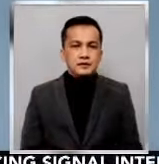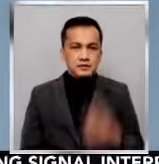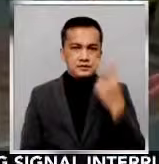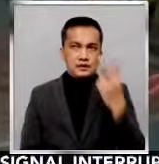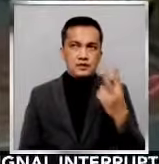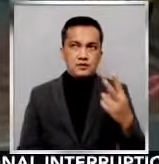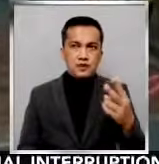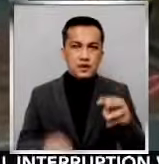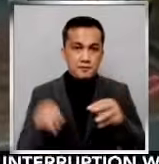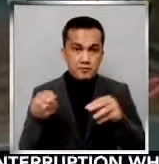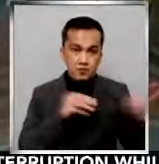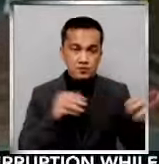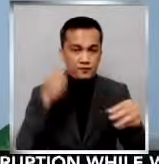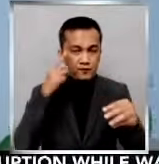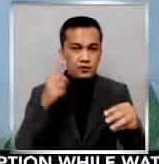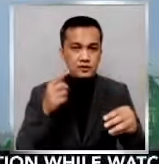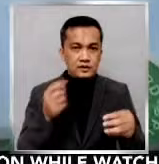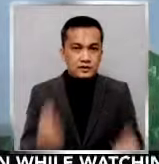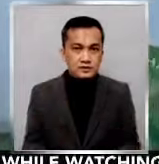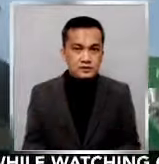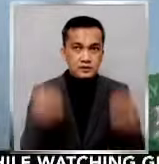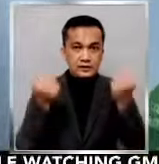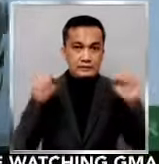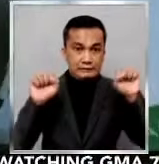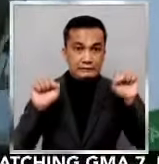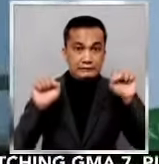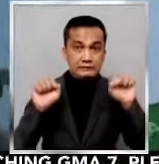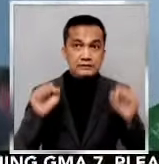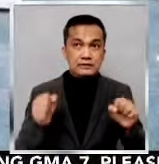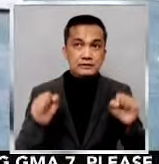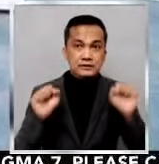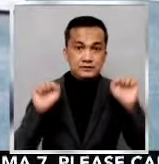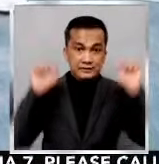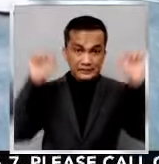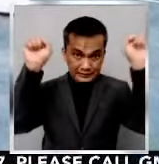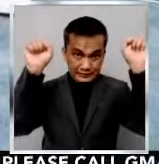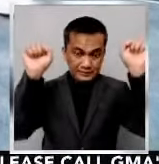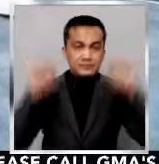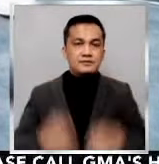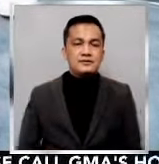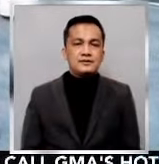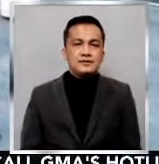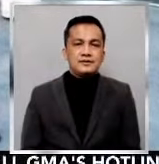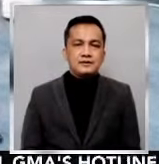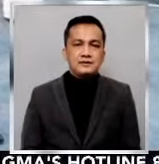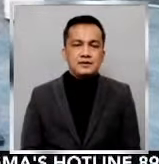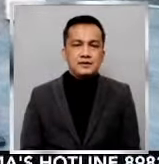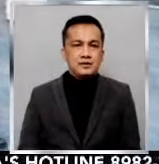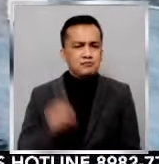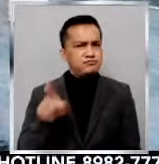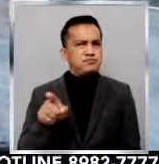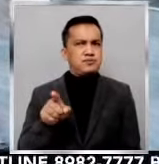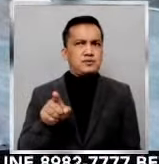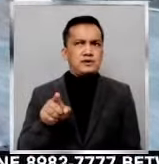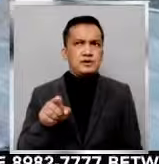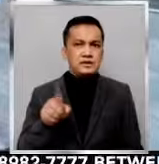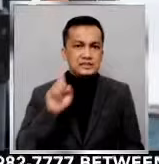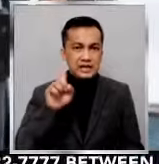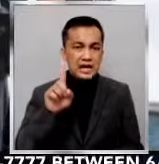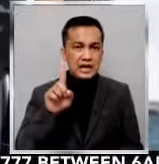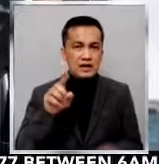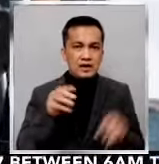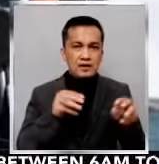sa weightlifting, gaya ng snatch at knee and jerk. Isang move naman ang kailangan para sa